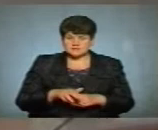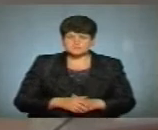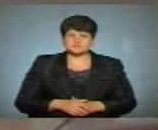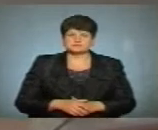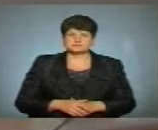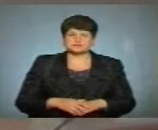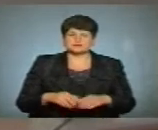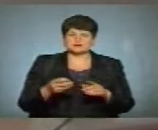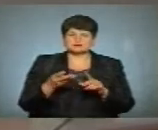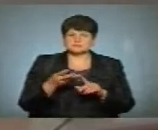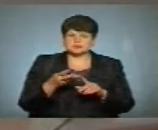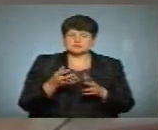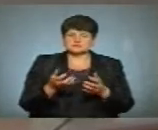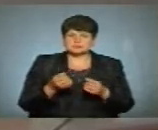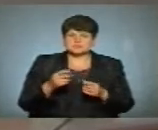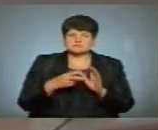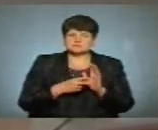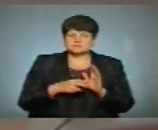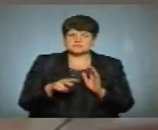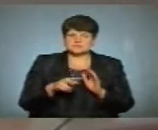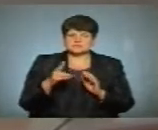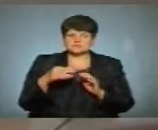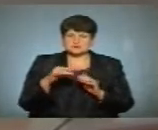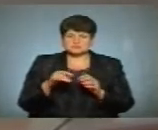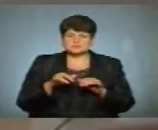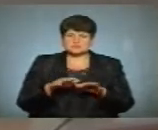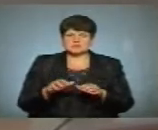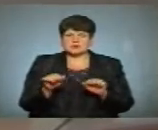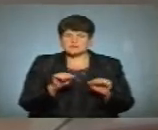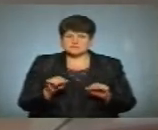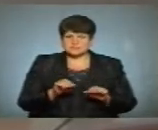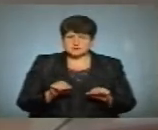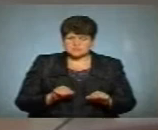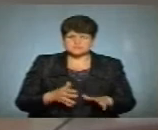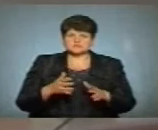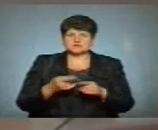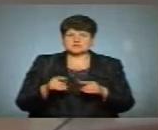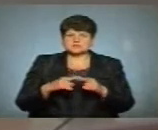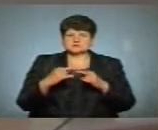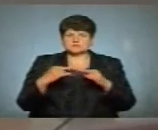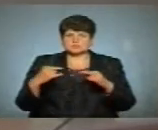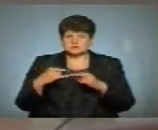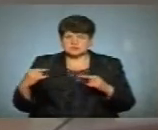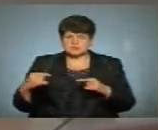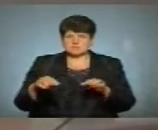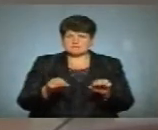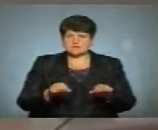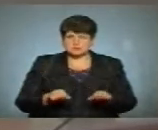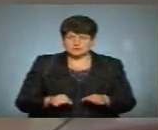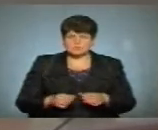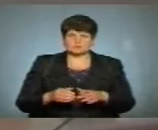Наступне. Отримали більше 700 літрів дезасобу для миття поверхні. Це столів і підлоги